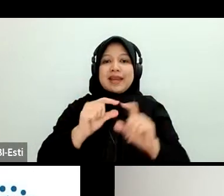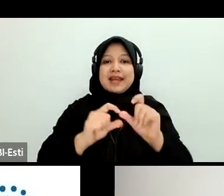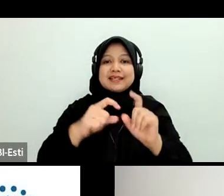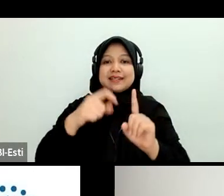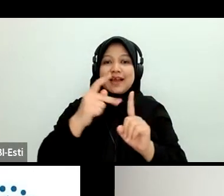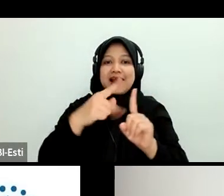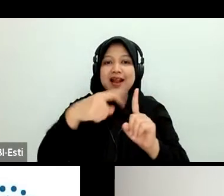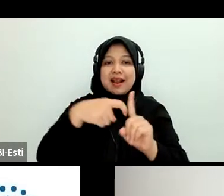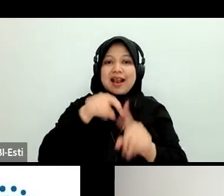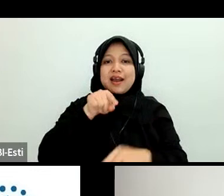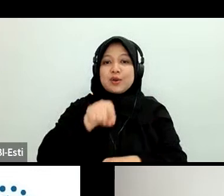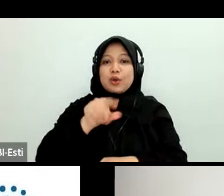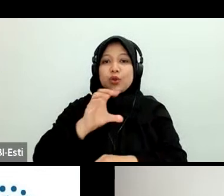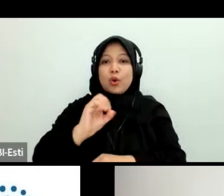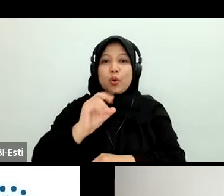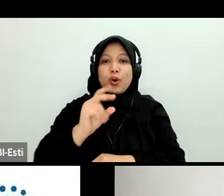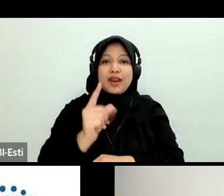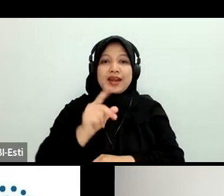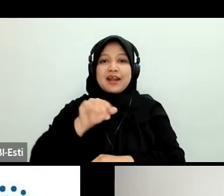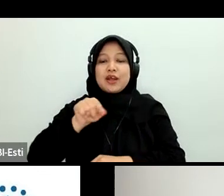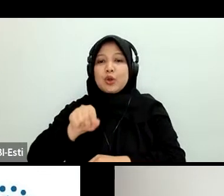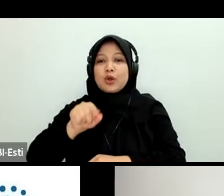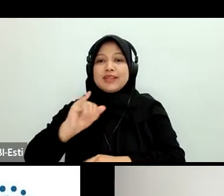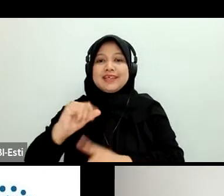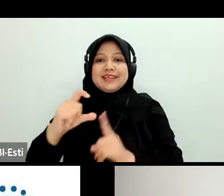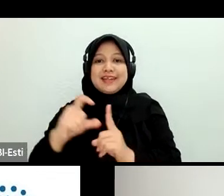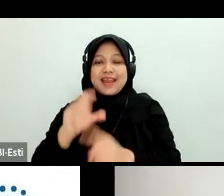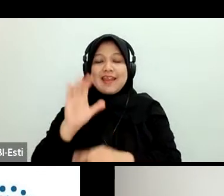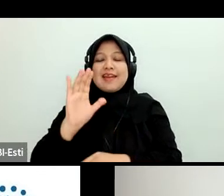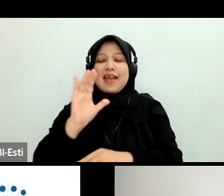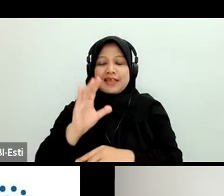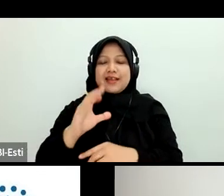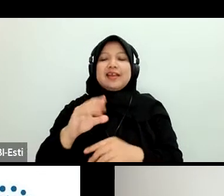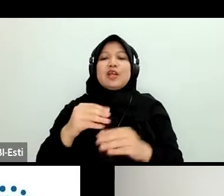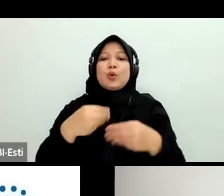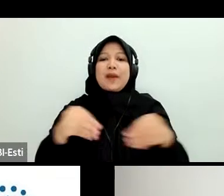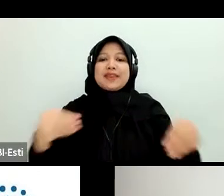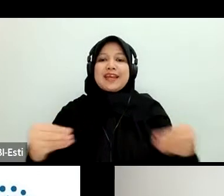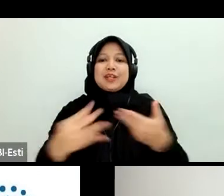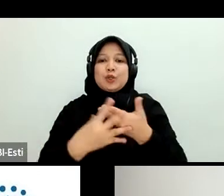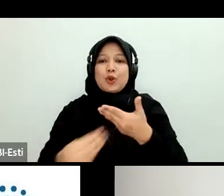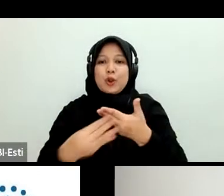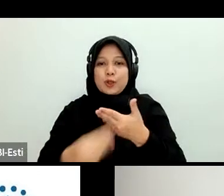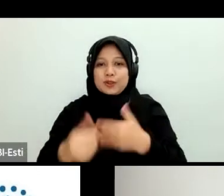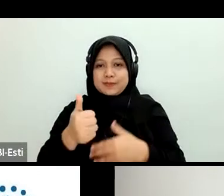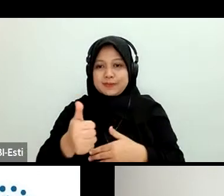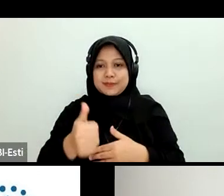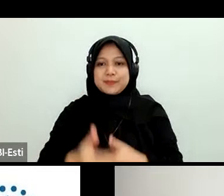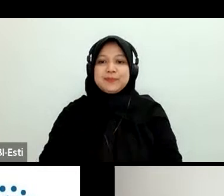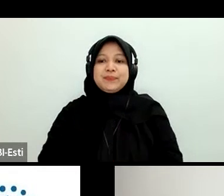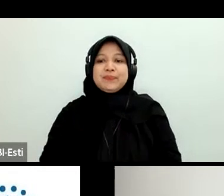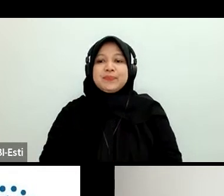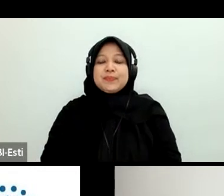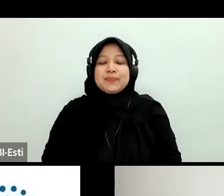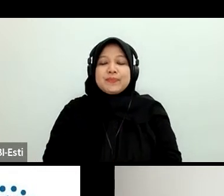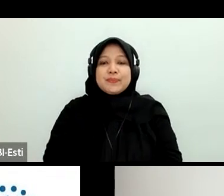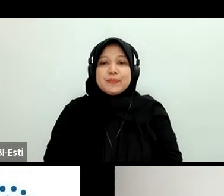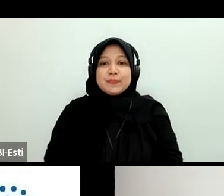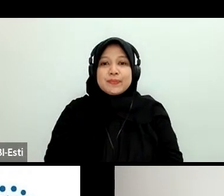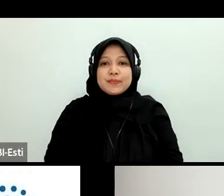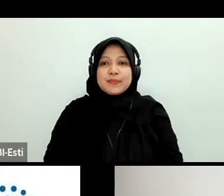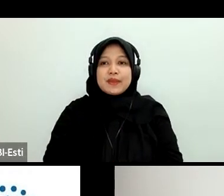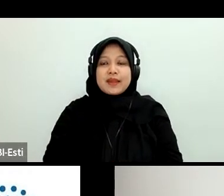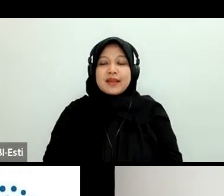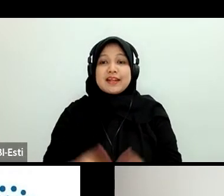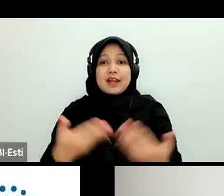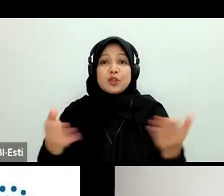r.id jadi nanti silahkan bisa didapatkan di situ sebelum menutup saya juga mau menginformasikan